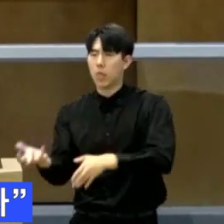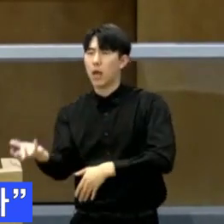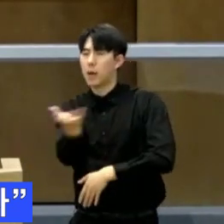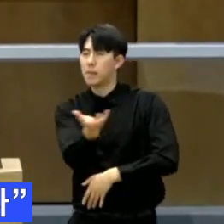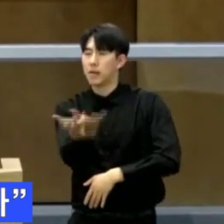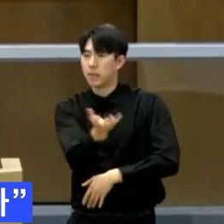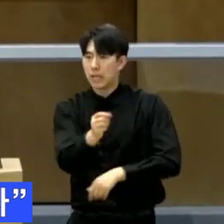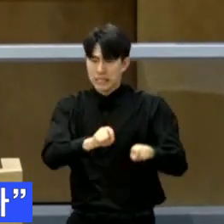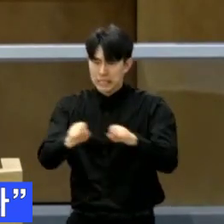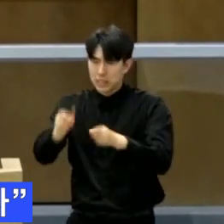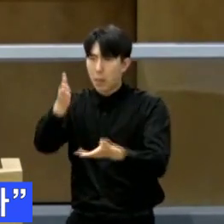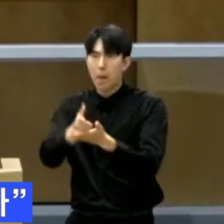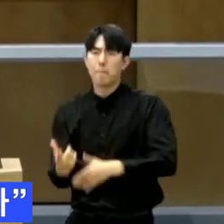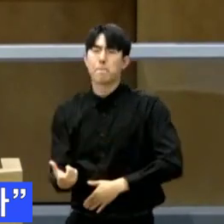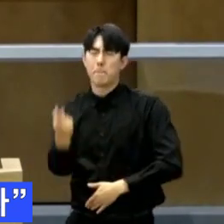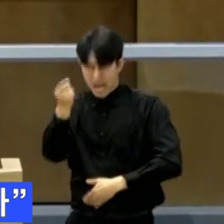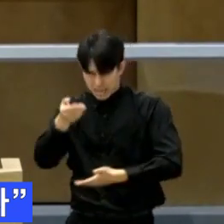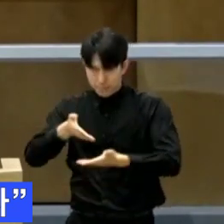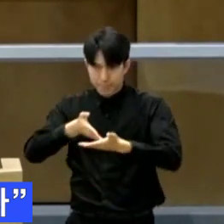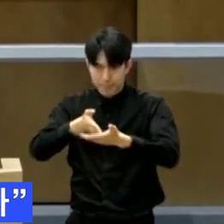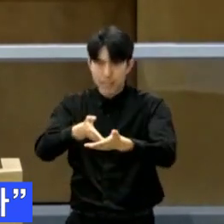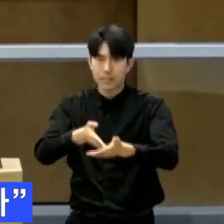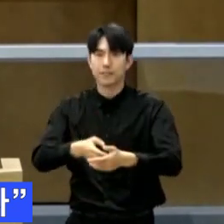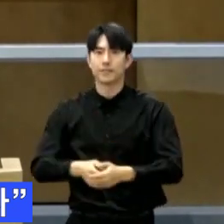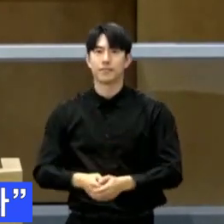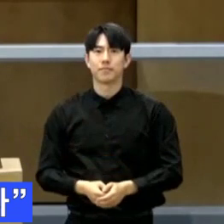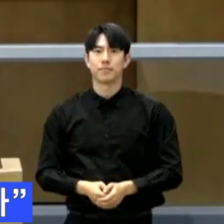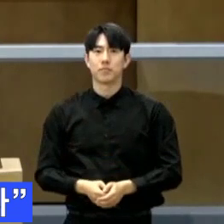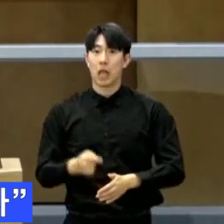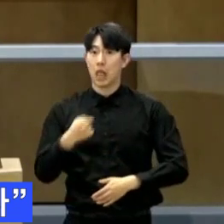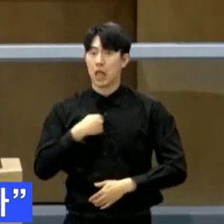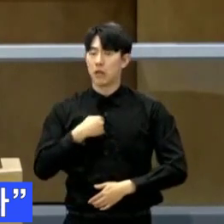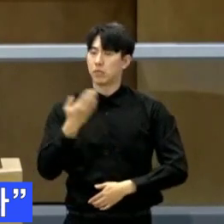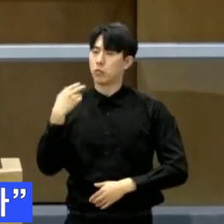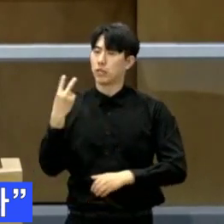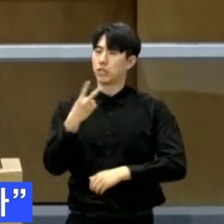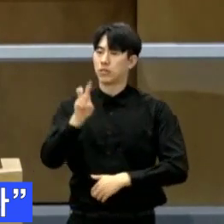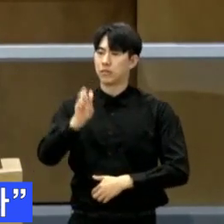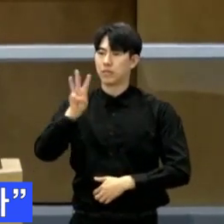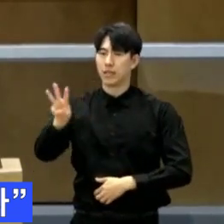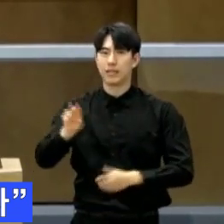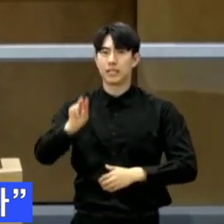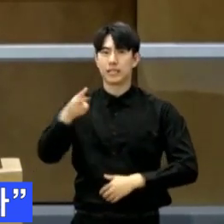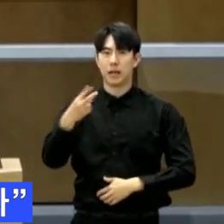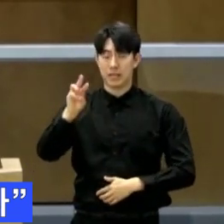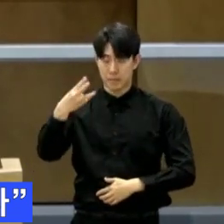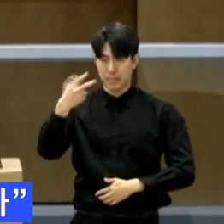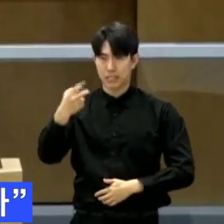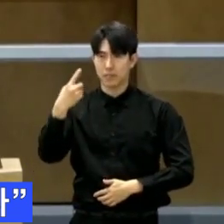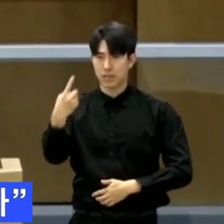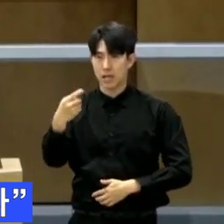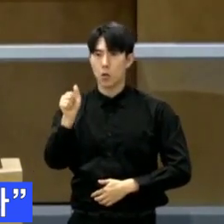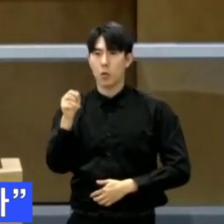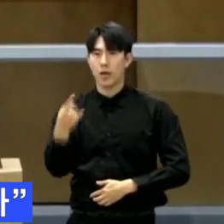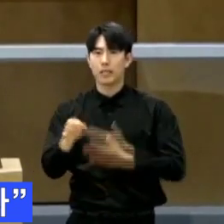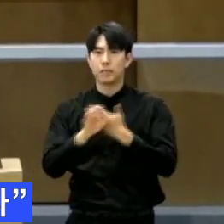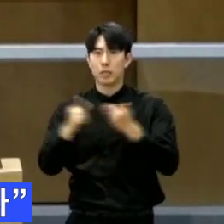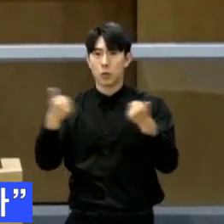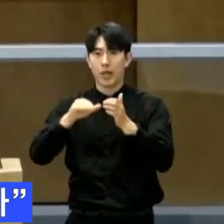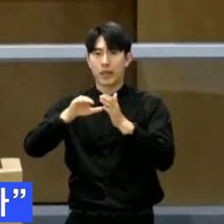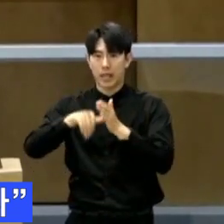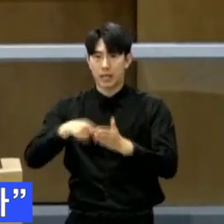것을 촉구하고자 이 자리에 섰습니다. 본 의원은 2023년 제371회 임시회에서 도정